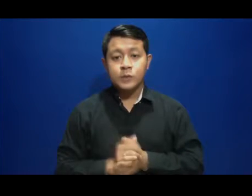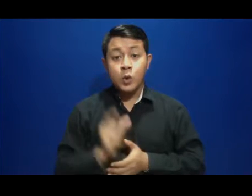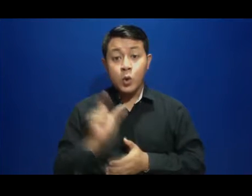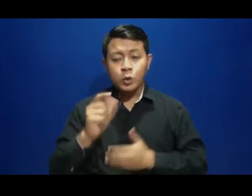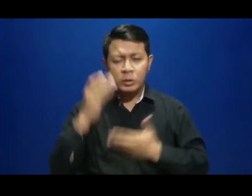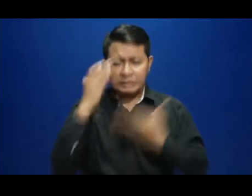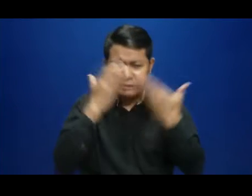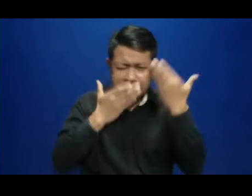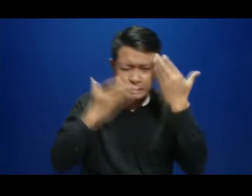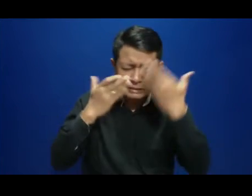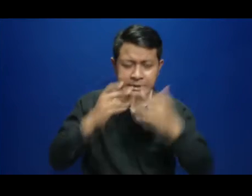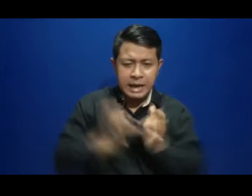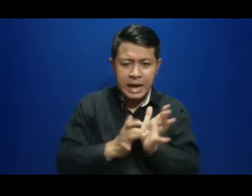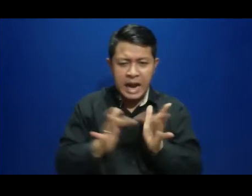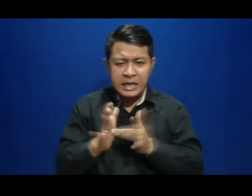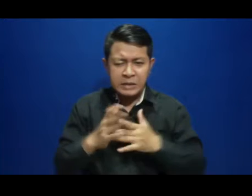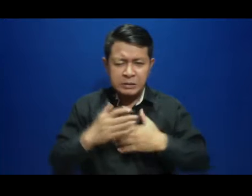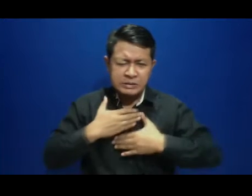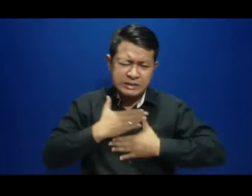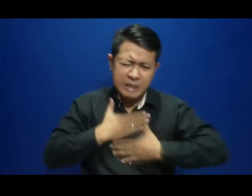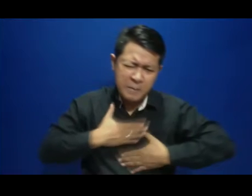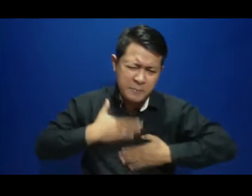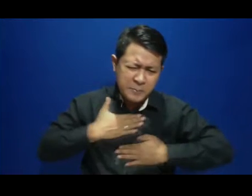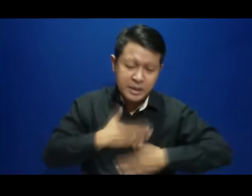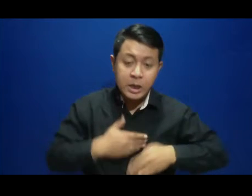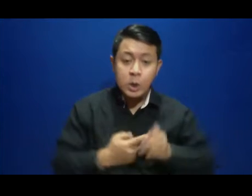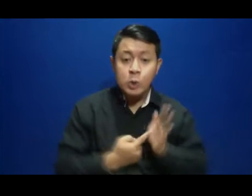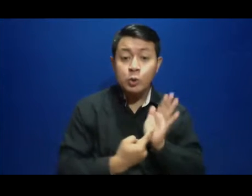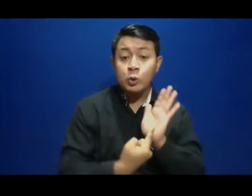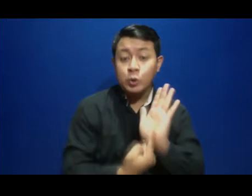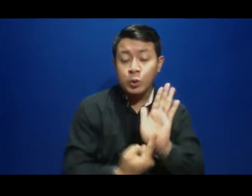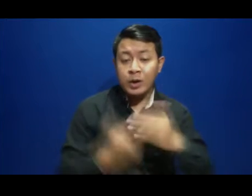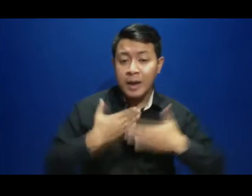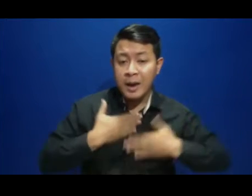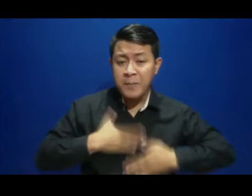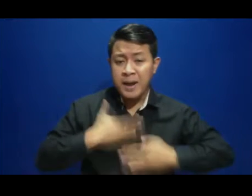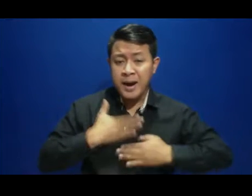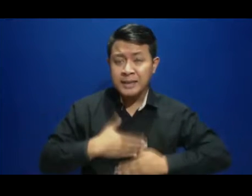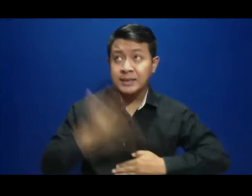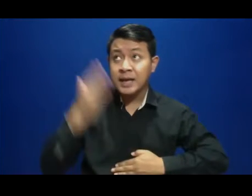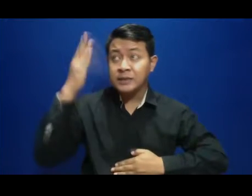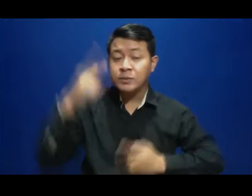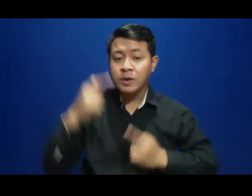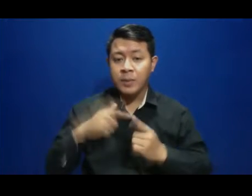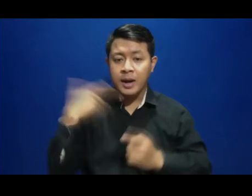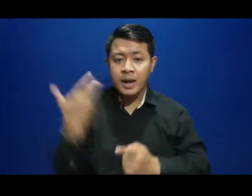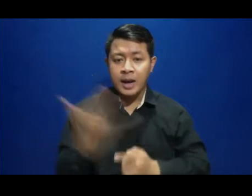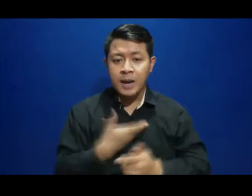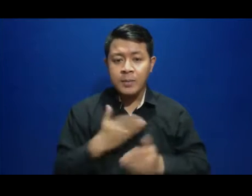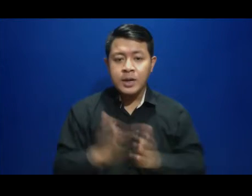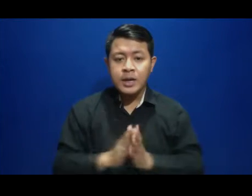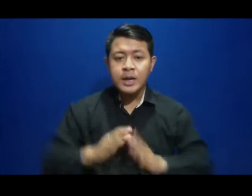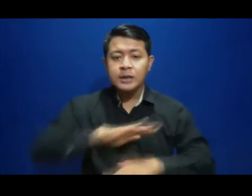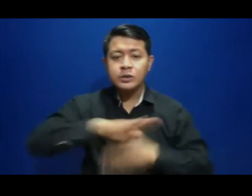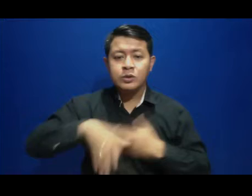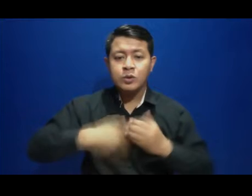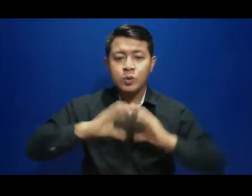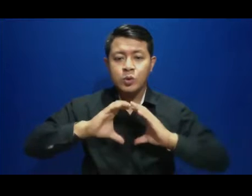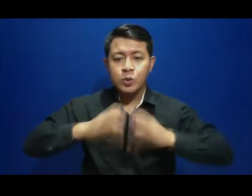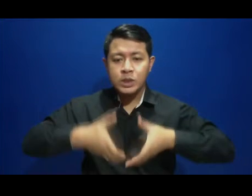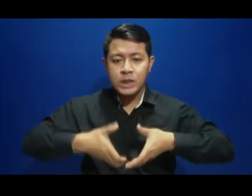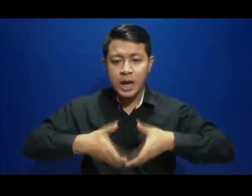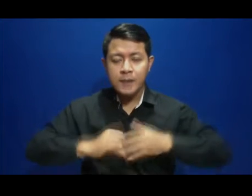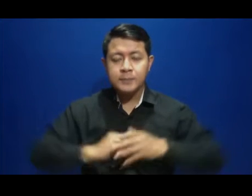Demi sengsara Yesus yang pedih, tunjukkanlah belas kasih-Mu kepada kami dan seluruh dunia.